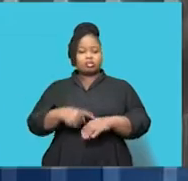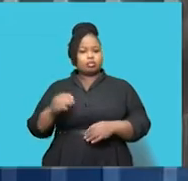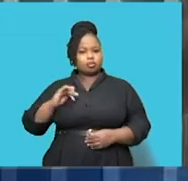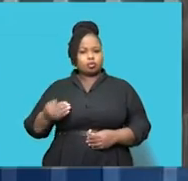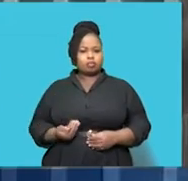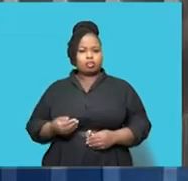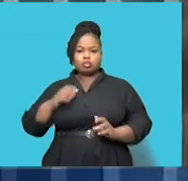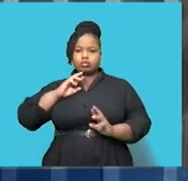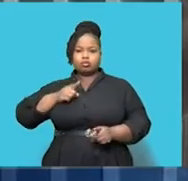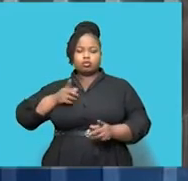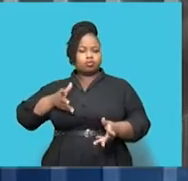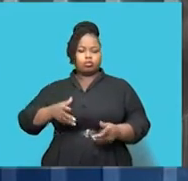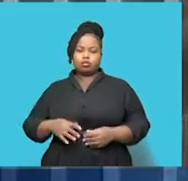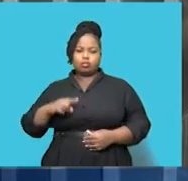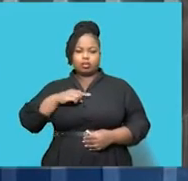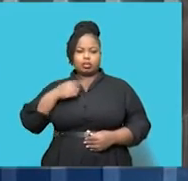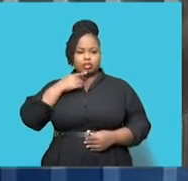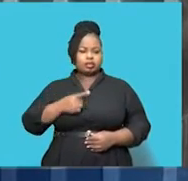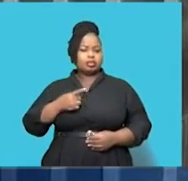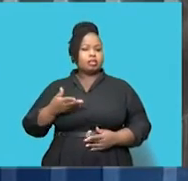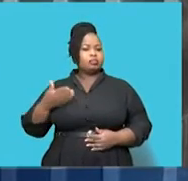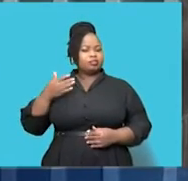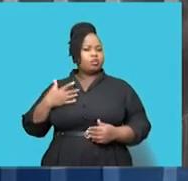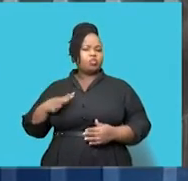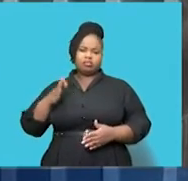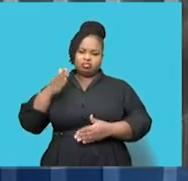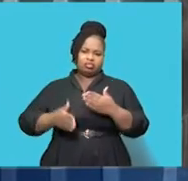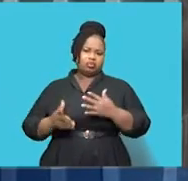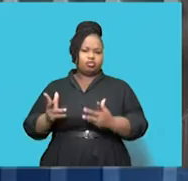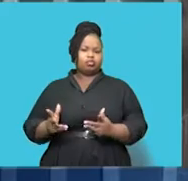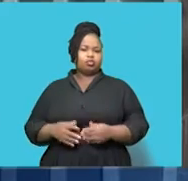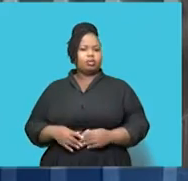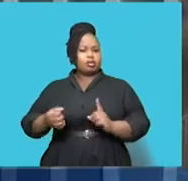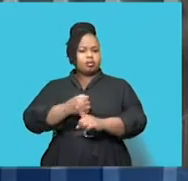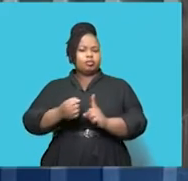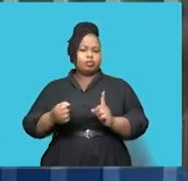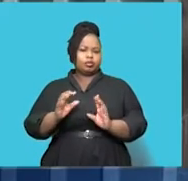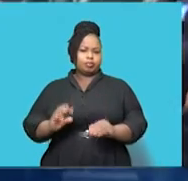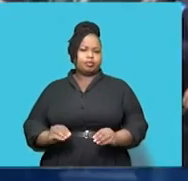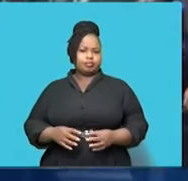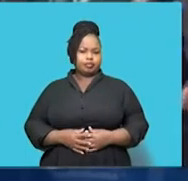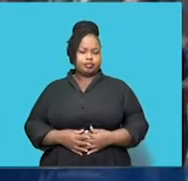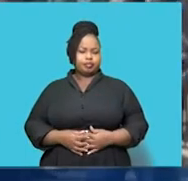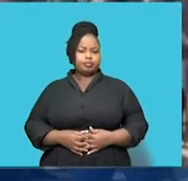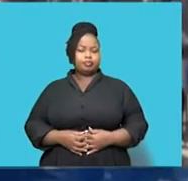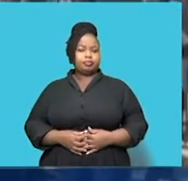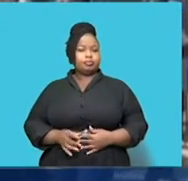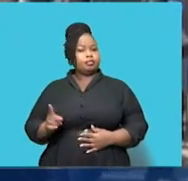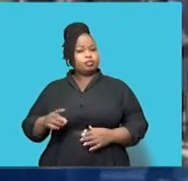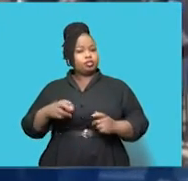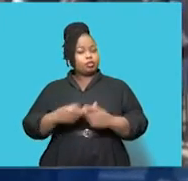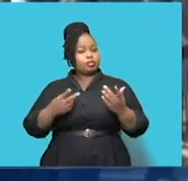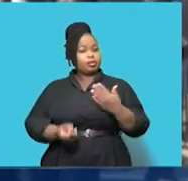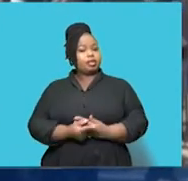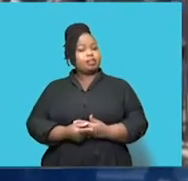ubalixhoba, ngoko besithi bafuna ukuphelisa tu lo mkhuba wokuhlukunyezwa kwamanina. It's a rape